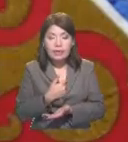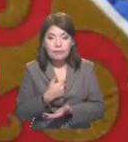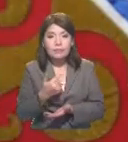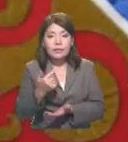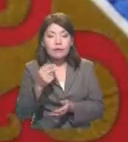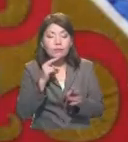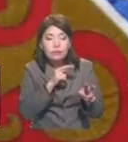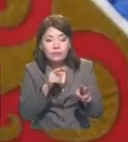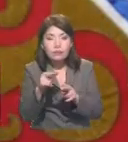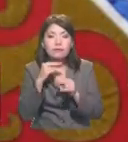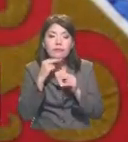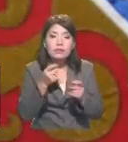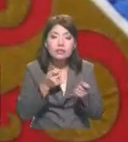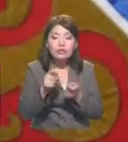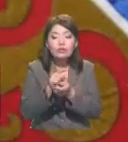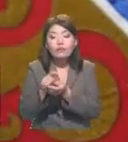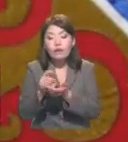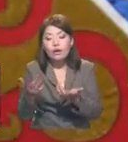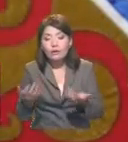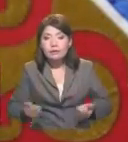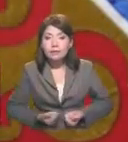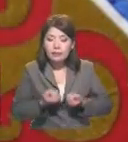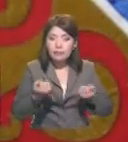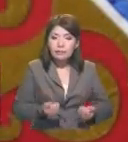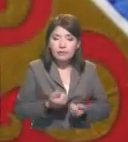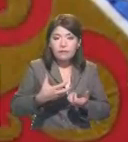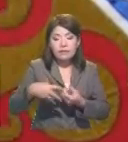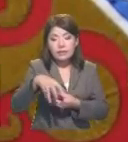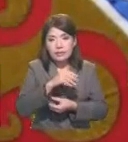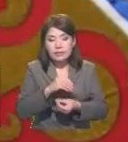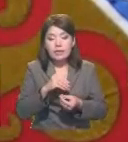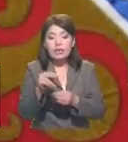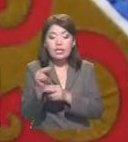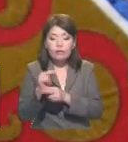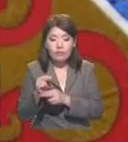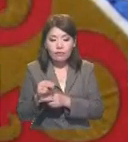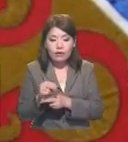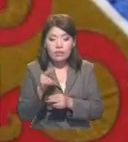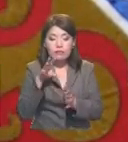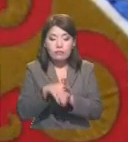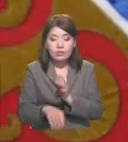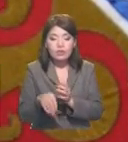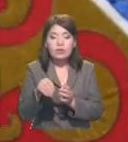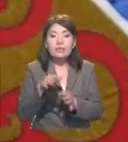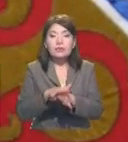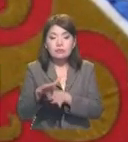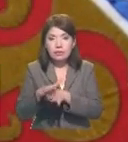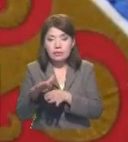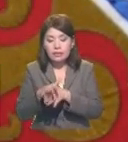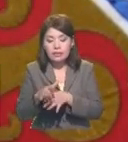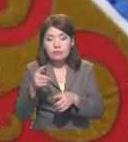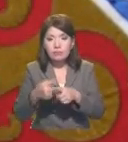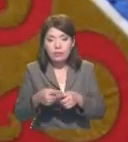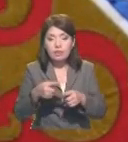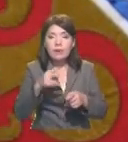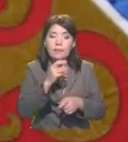за реформами, и мы поддерживаем цели реформ, которые проводятся, и